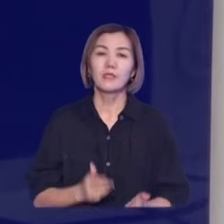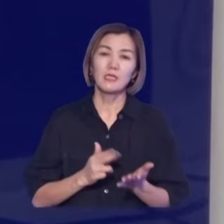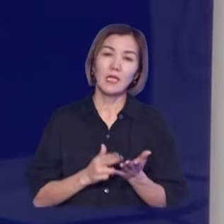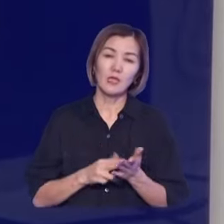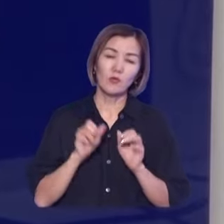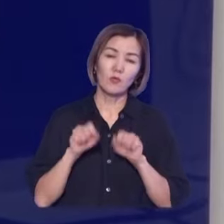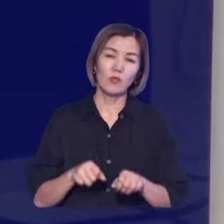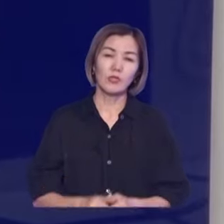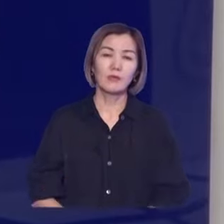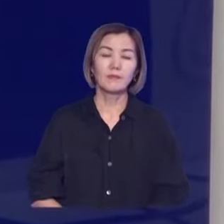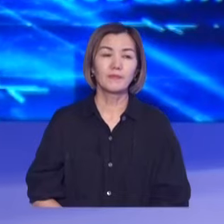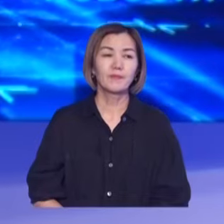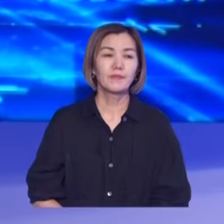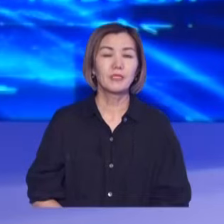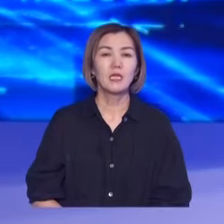жақсы бір мүмкіндік болып отыр.